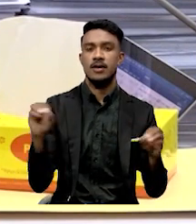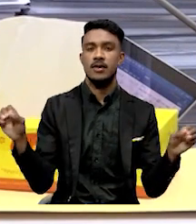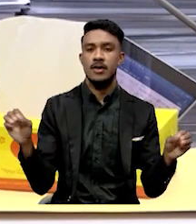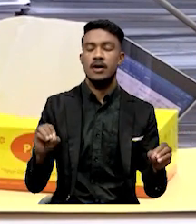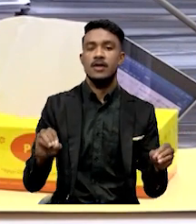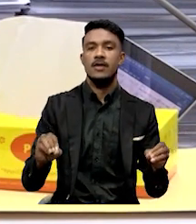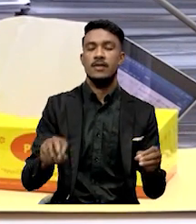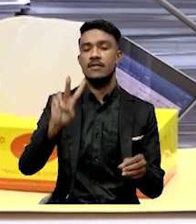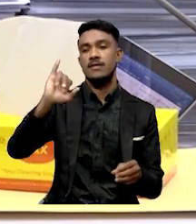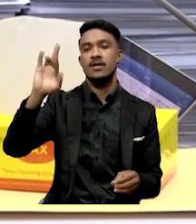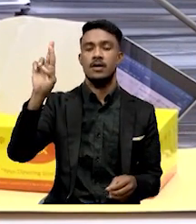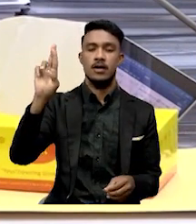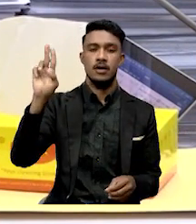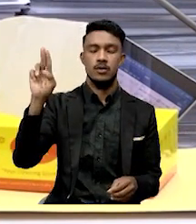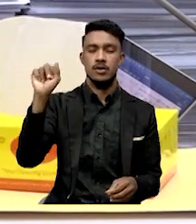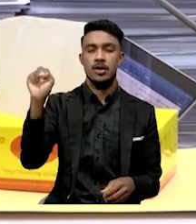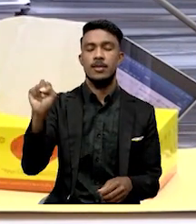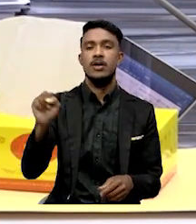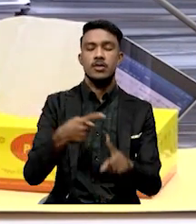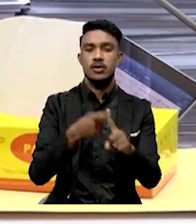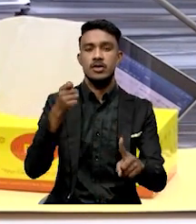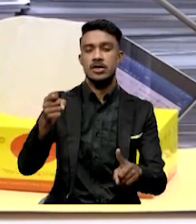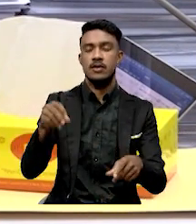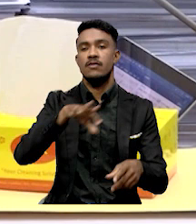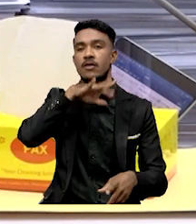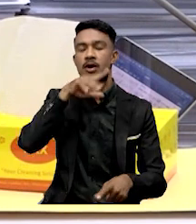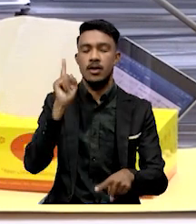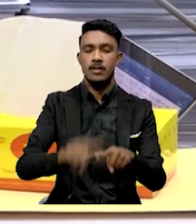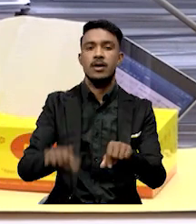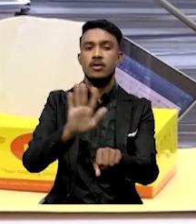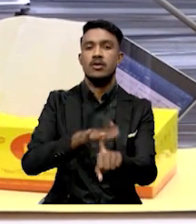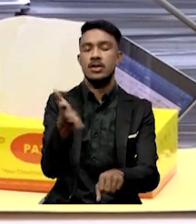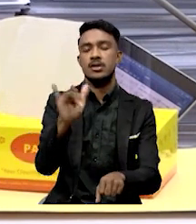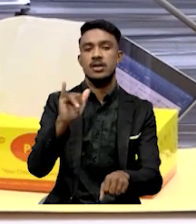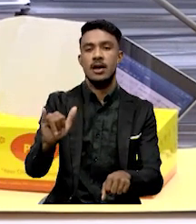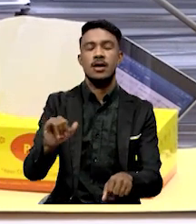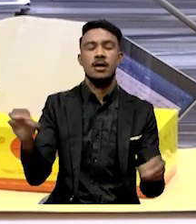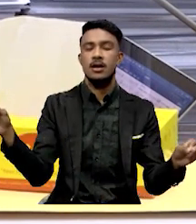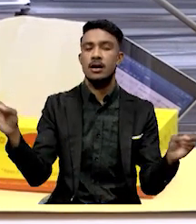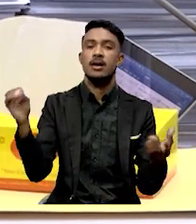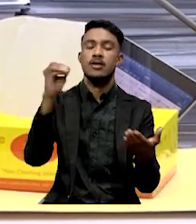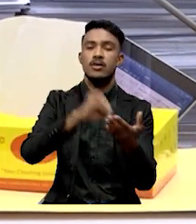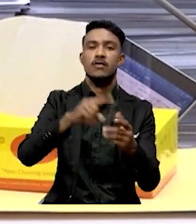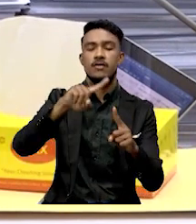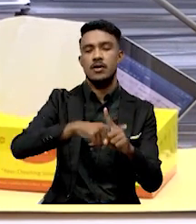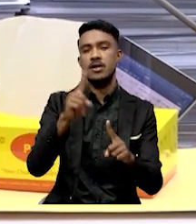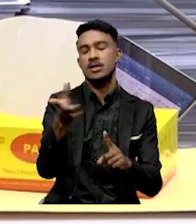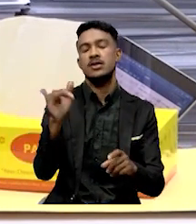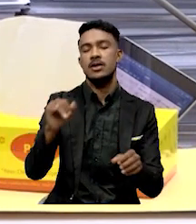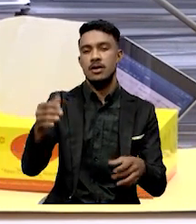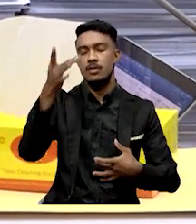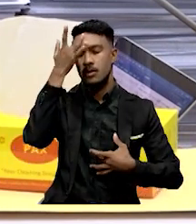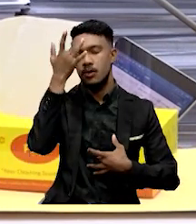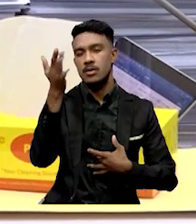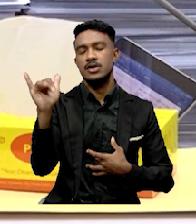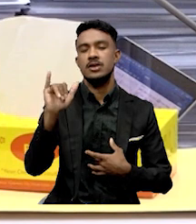basira. Selai, la to fulang ida sira bele, kona moras e kuitadu. Sirne família maksusa